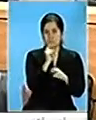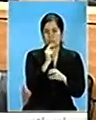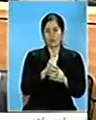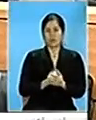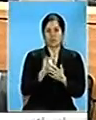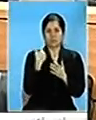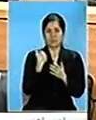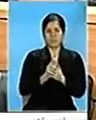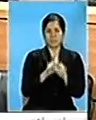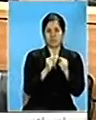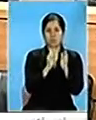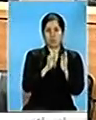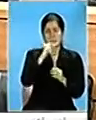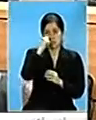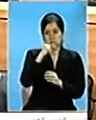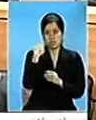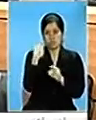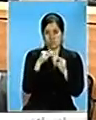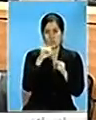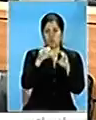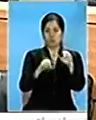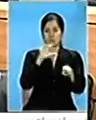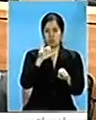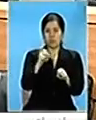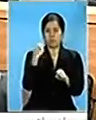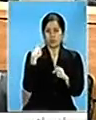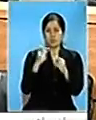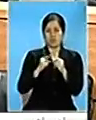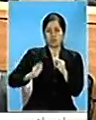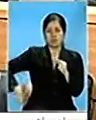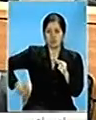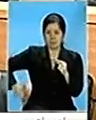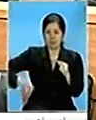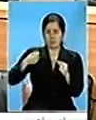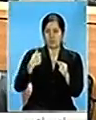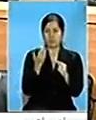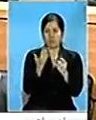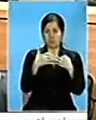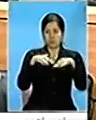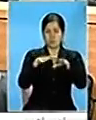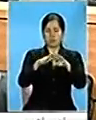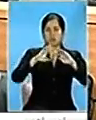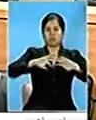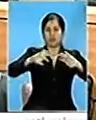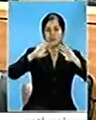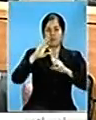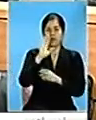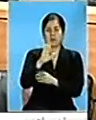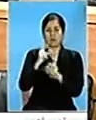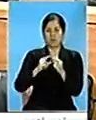เหตุการณ์ที่คนไทยหลายคนถูกจับที่นั่นแล้วก็มีการประสานไปยังรัฐบาลเขมรแล้วก็มีบางท่